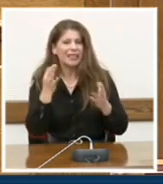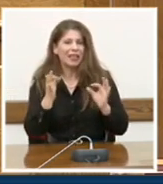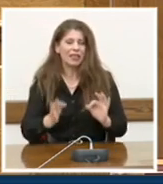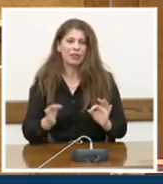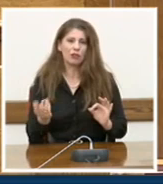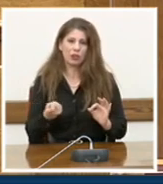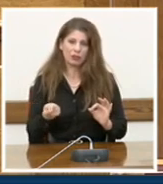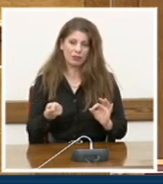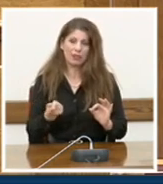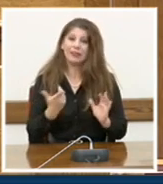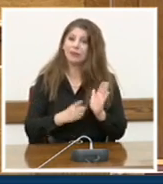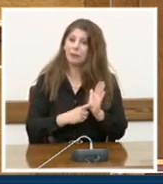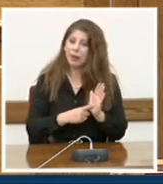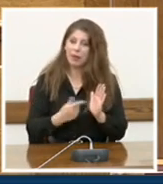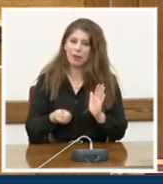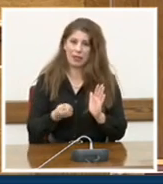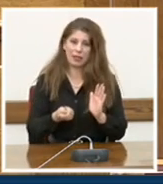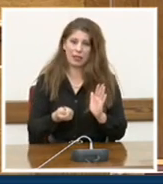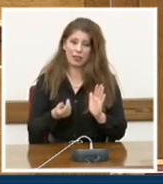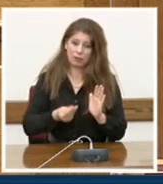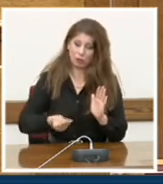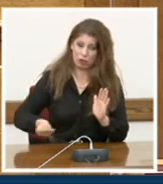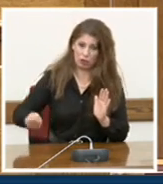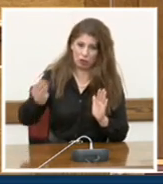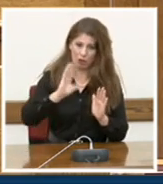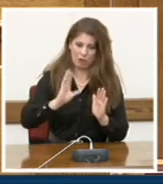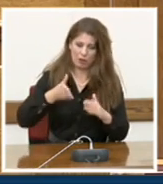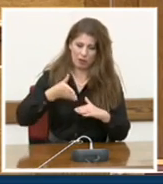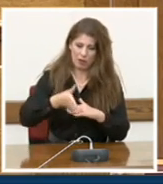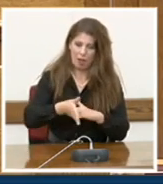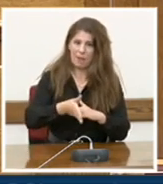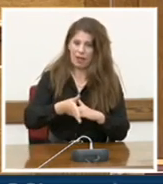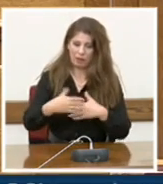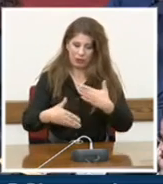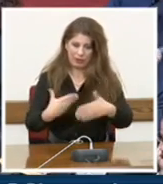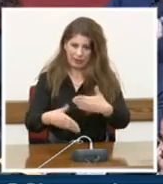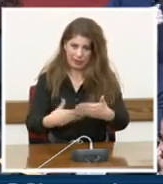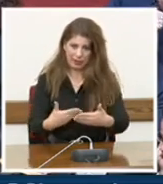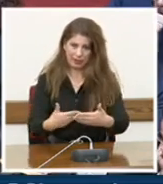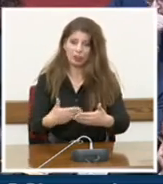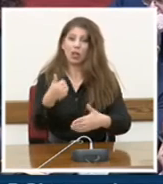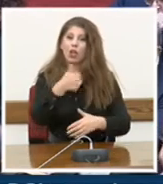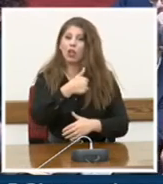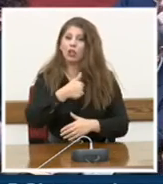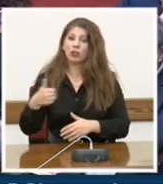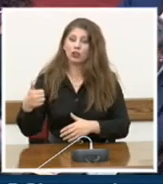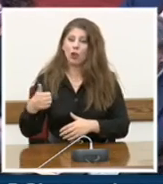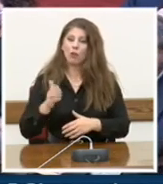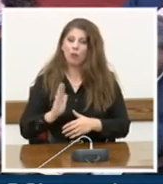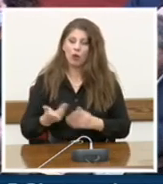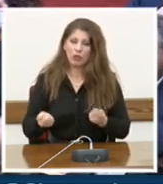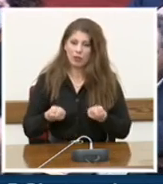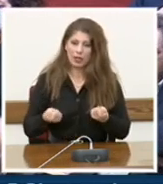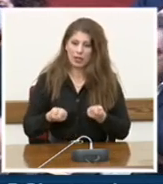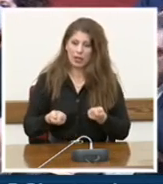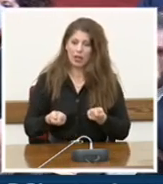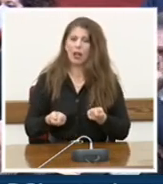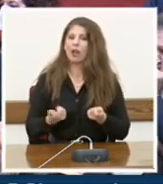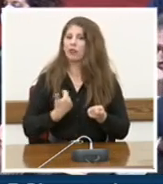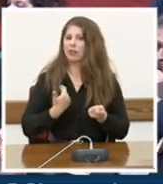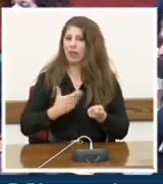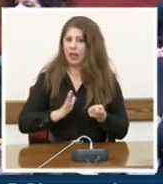τι πρέπει να γίνει, πολύ περισσότερο να παρέμβουν στις εξελίξεις. Το μόνο που μπορούν να κάνουν νέοι άνθρωποι σύμφωνα με τη